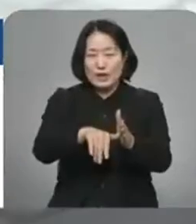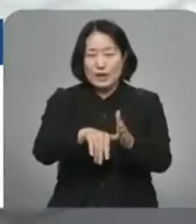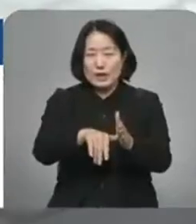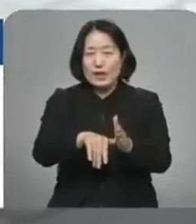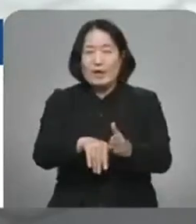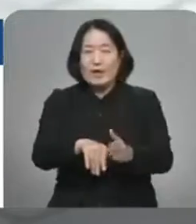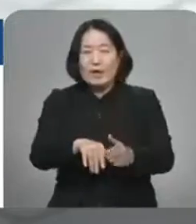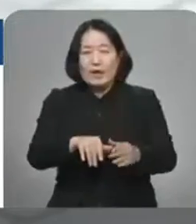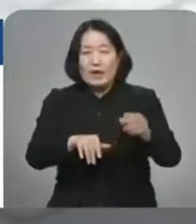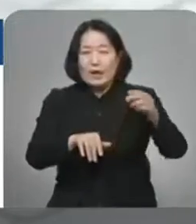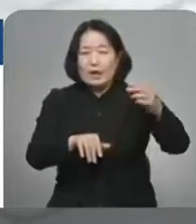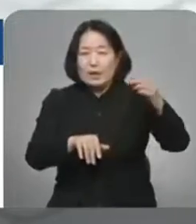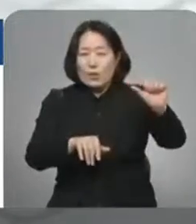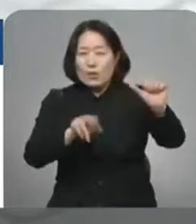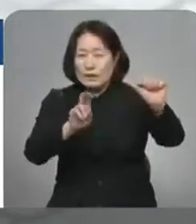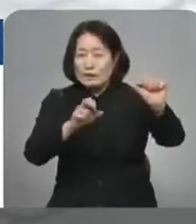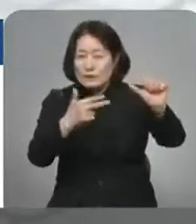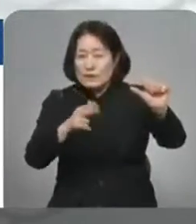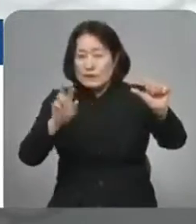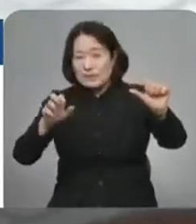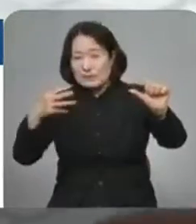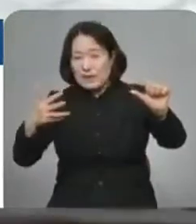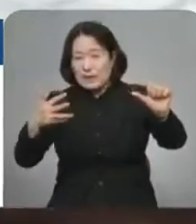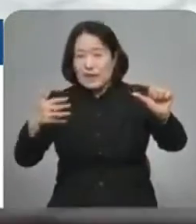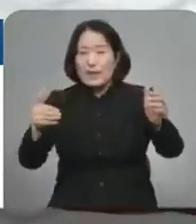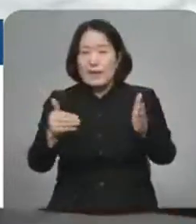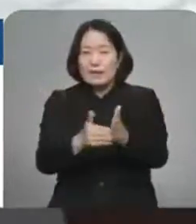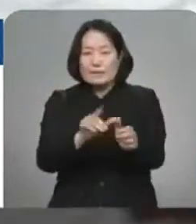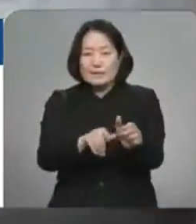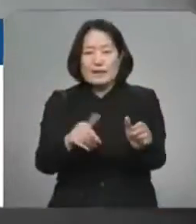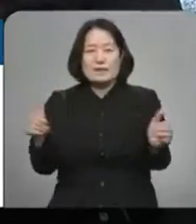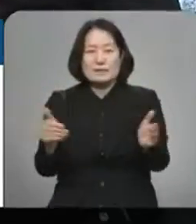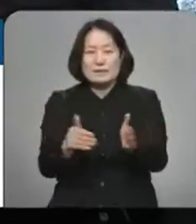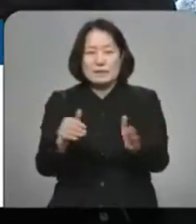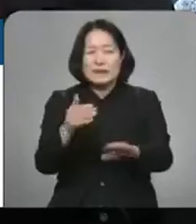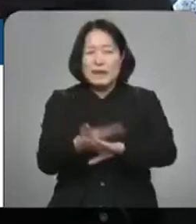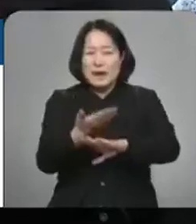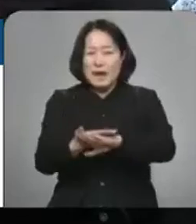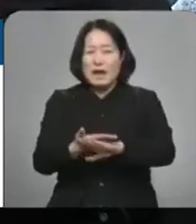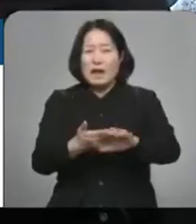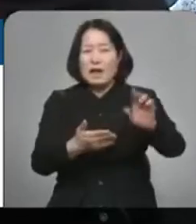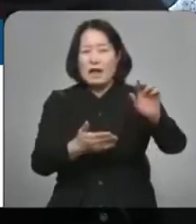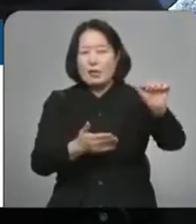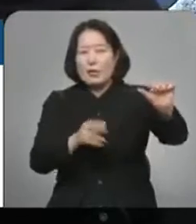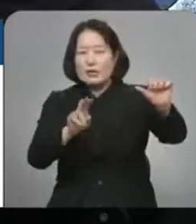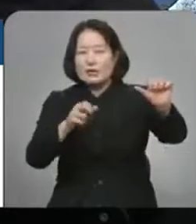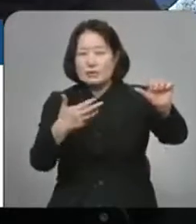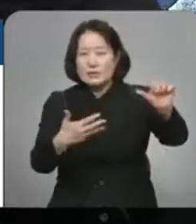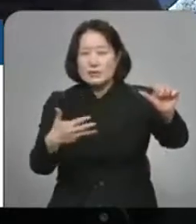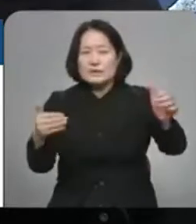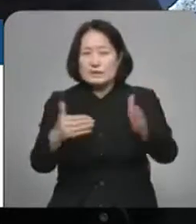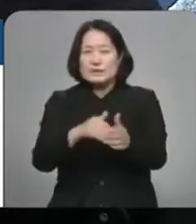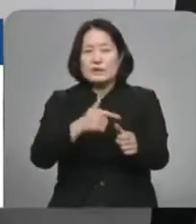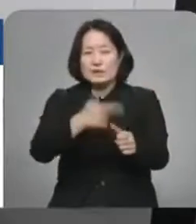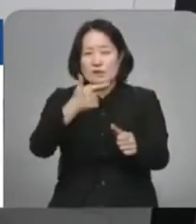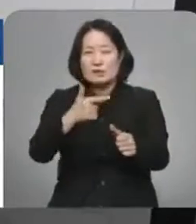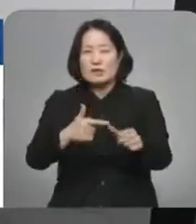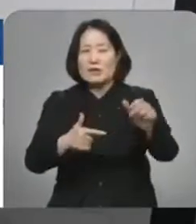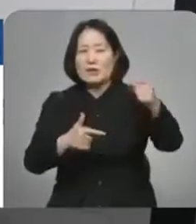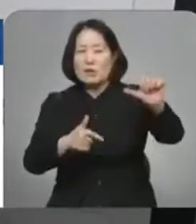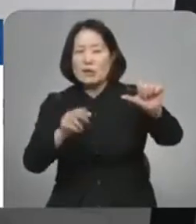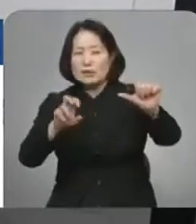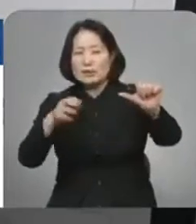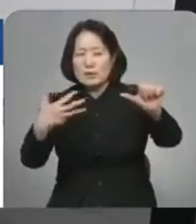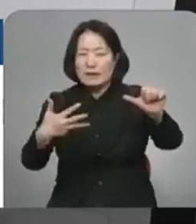날 투표 마감 시간이 다릅니다 첫째 날 투표 마감 시간은 오후 6시 지만 둘째 날은 오후 8시 입니다